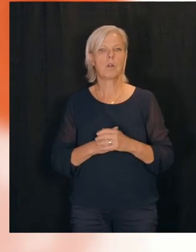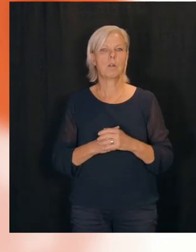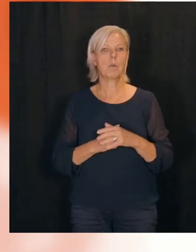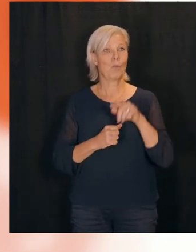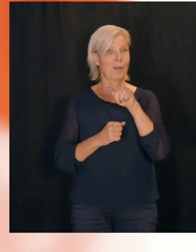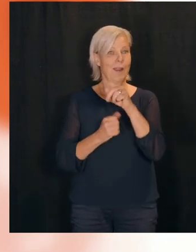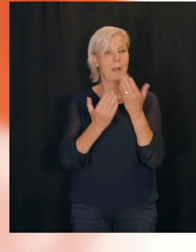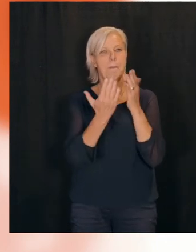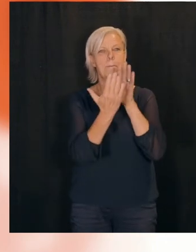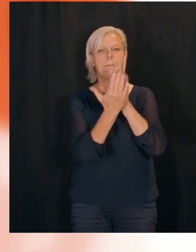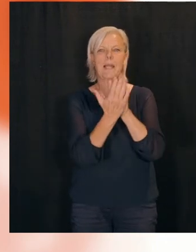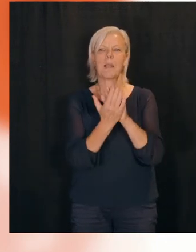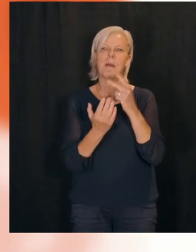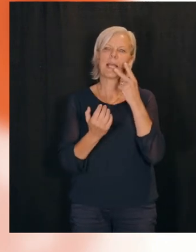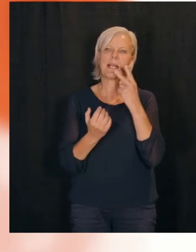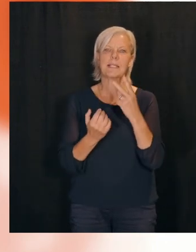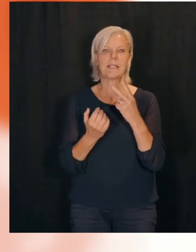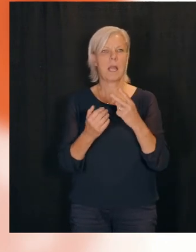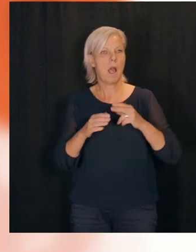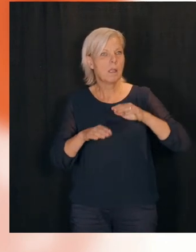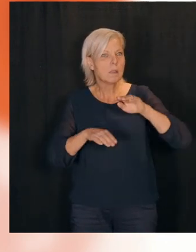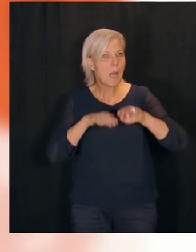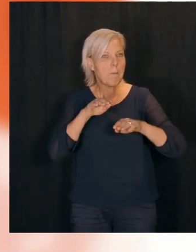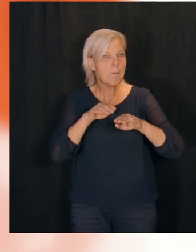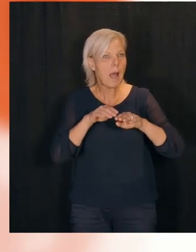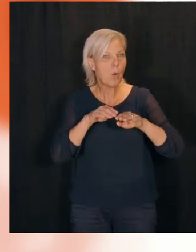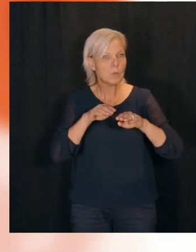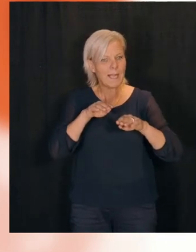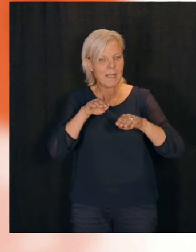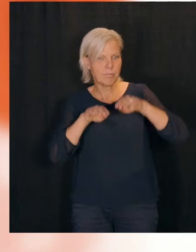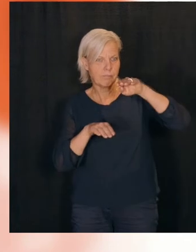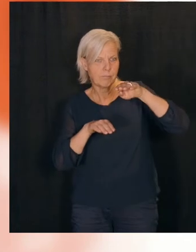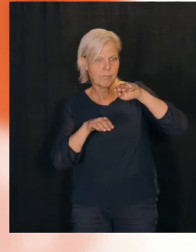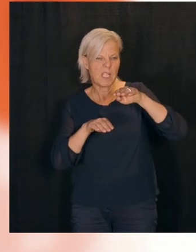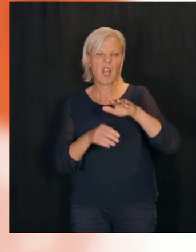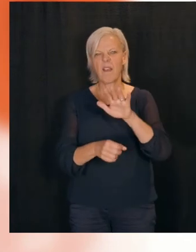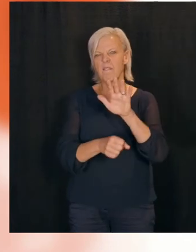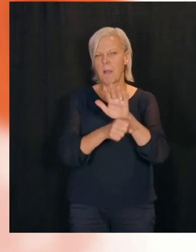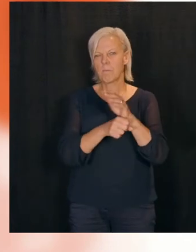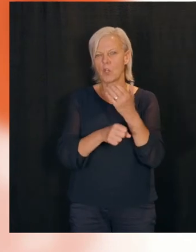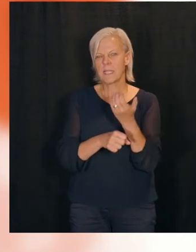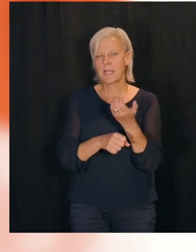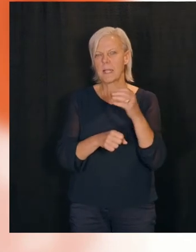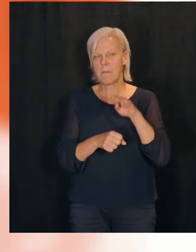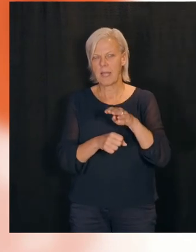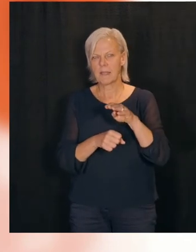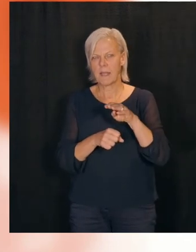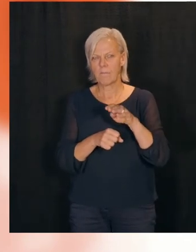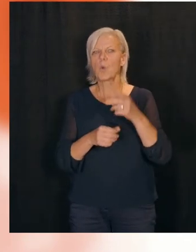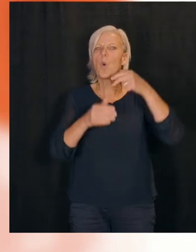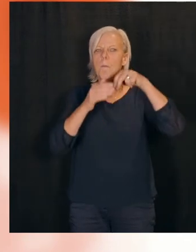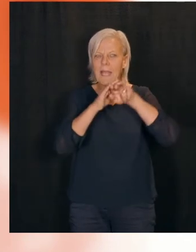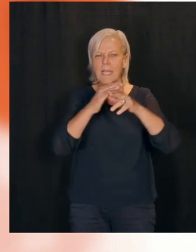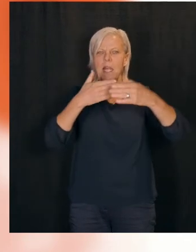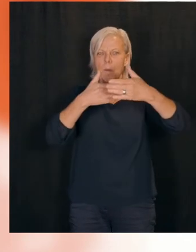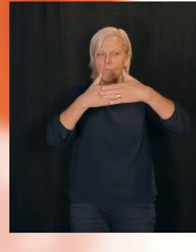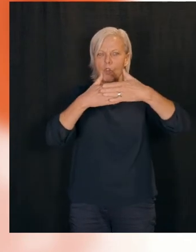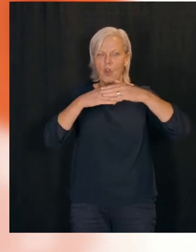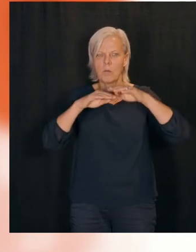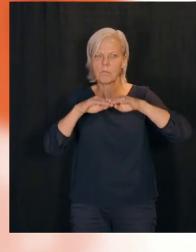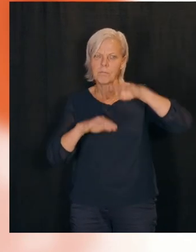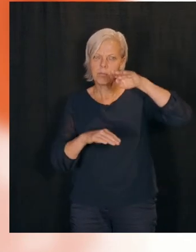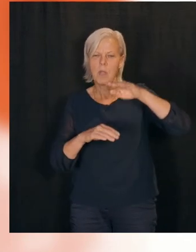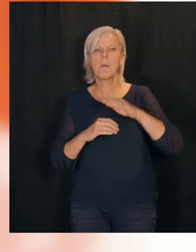finns det ett trappsteg in. För där är en höjdskillnad på kanske 15 cm för att komma in. Och det har man då löst med